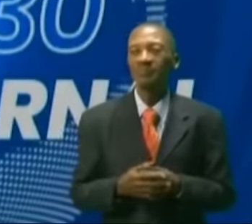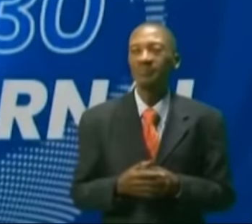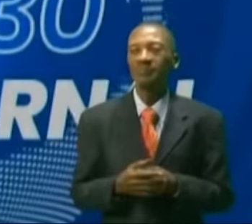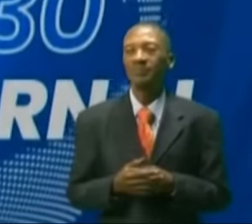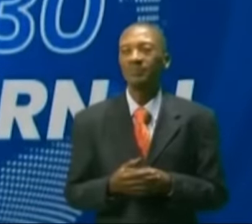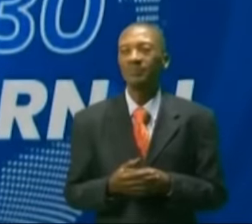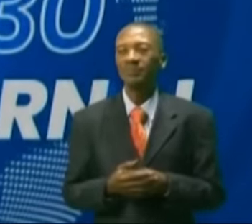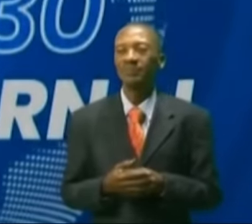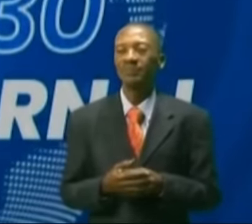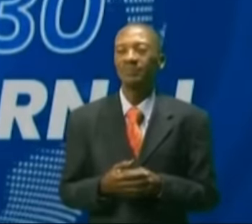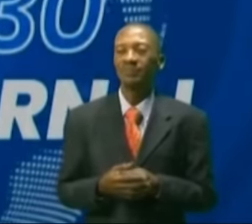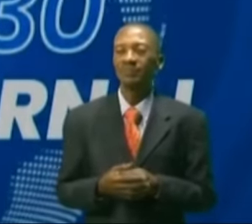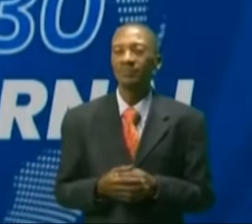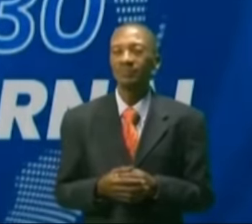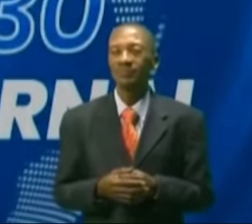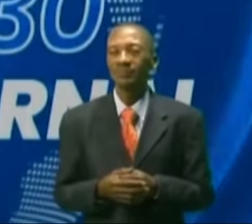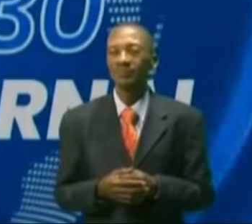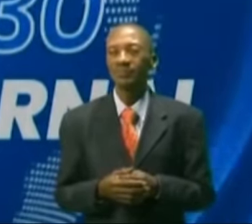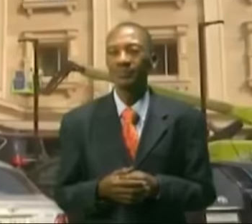Cédric Kenina.